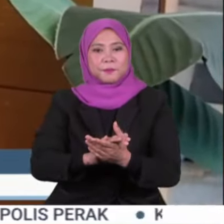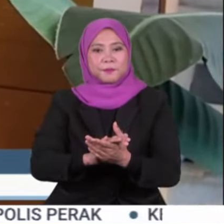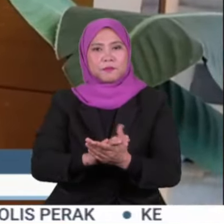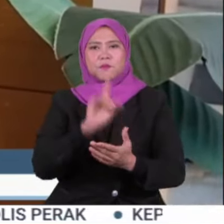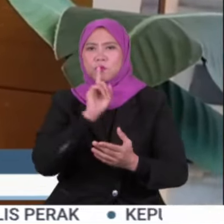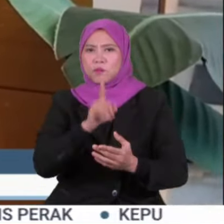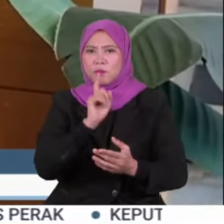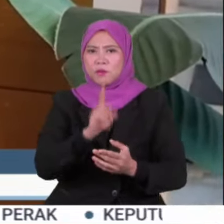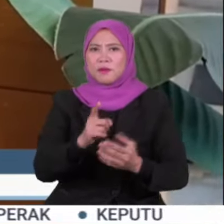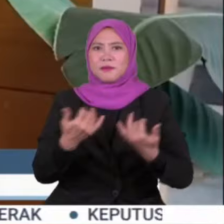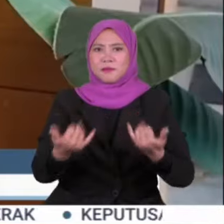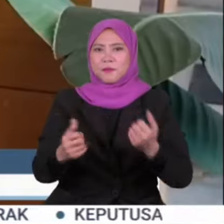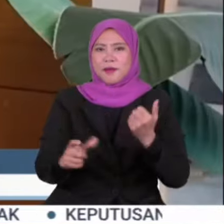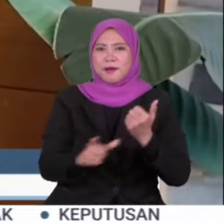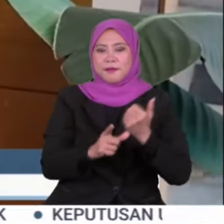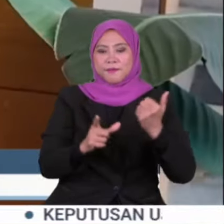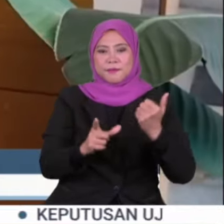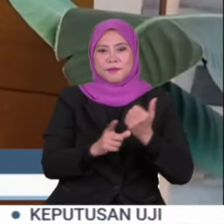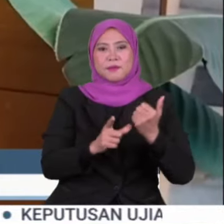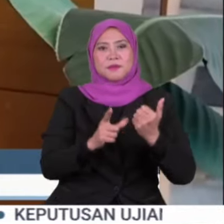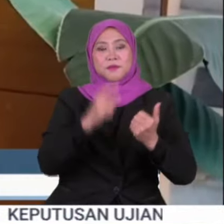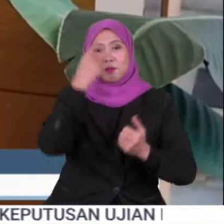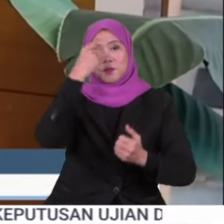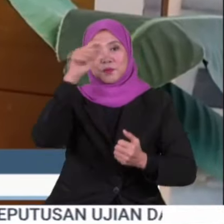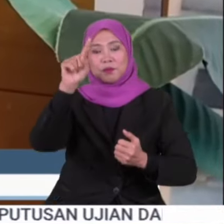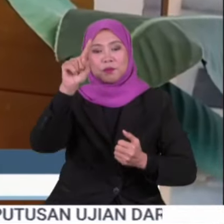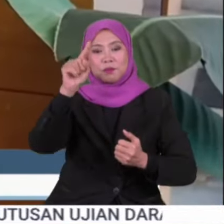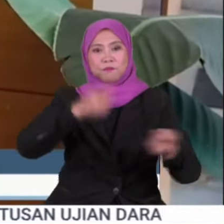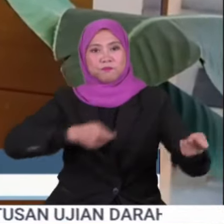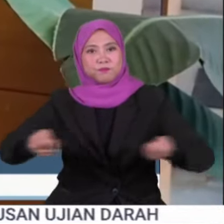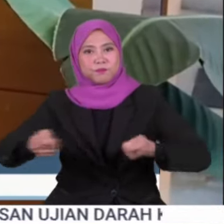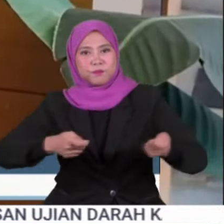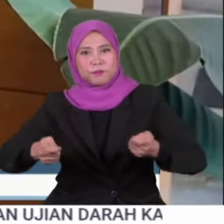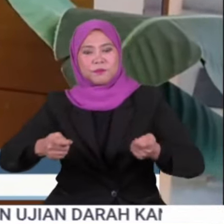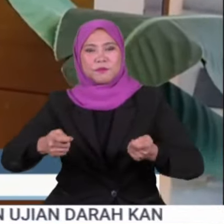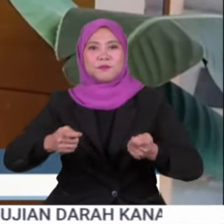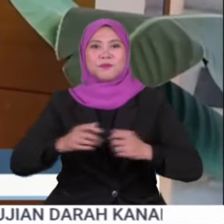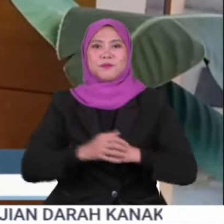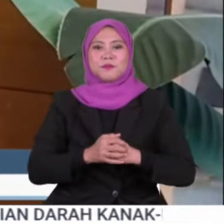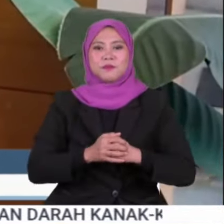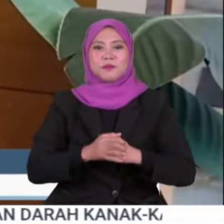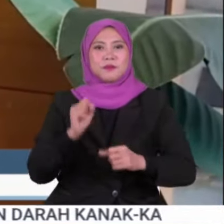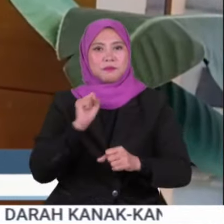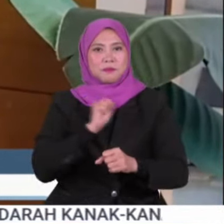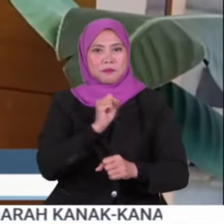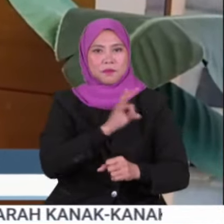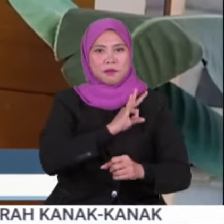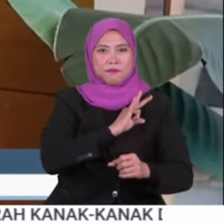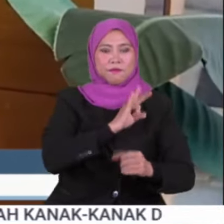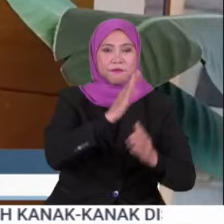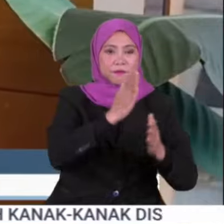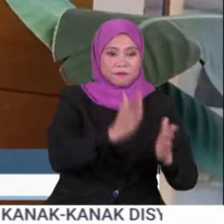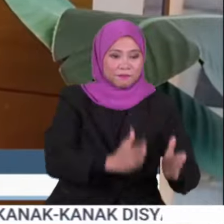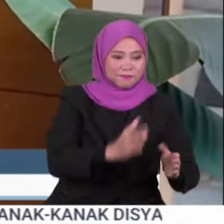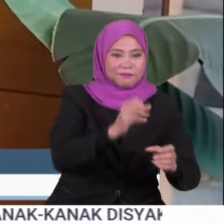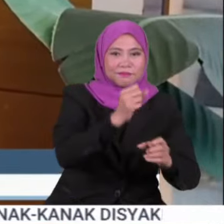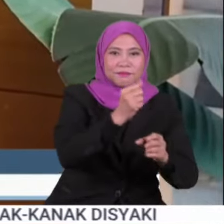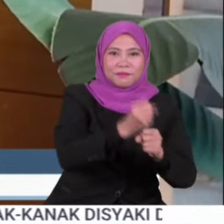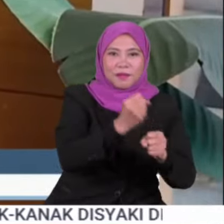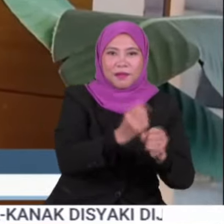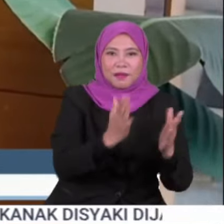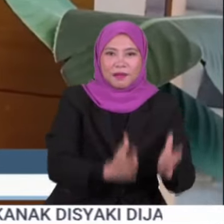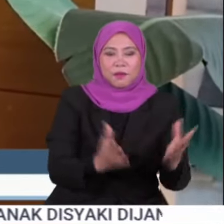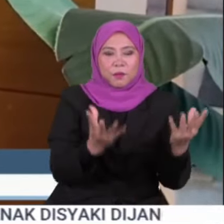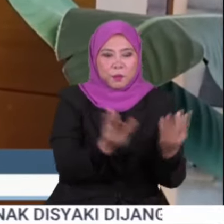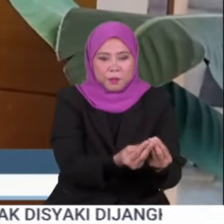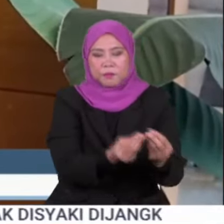be a lot of assistance to cater to our shortage in staff, because AI has the